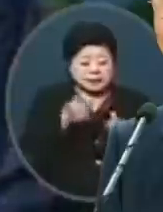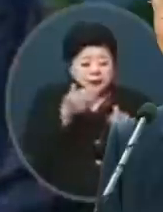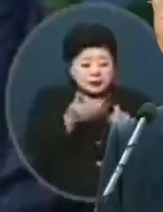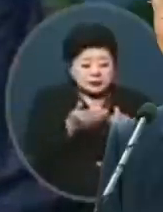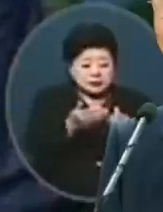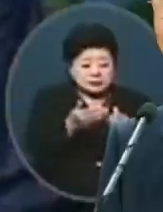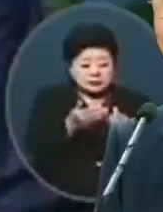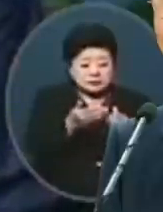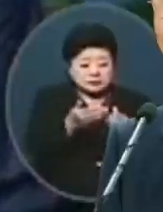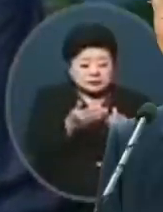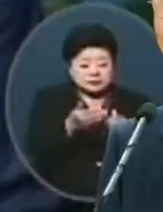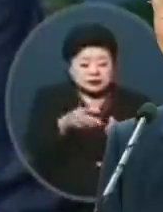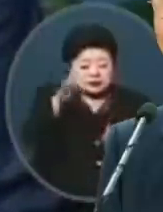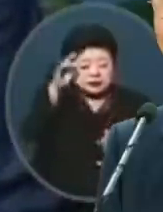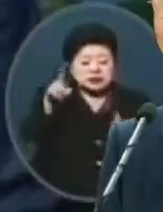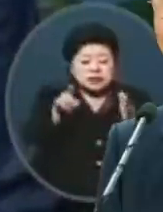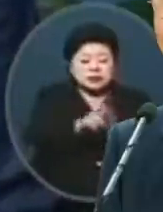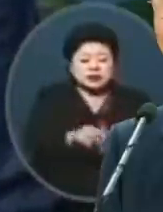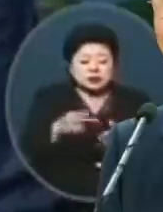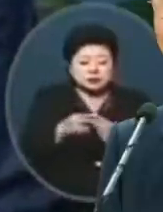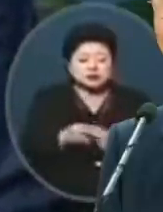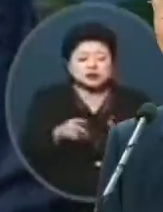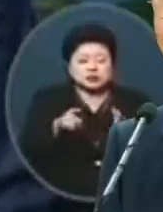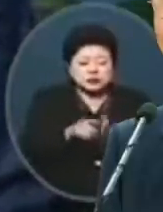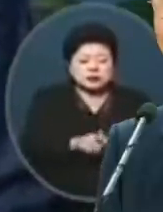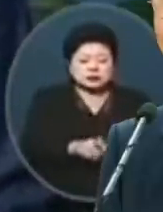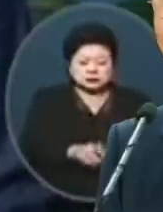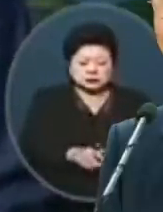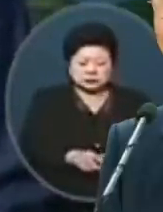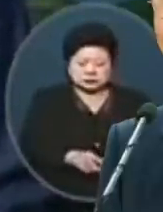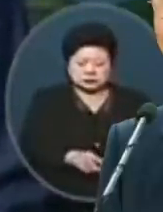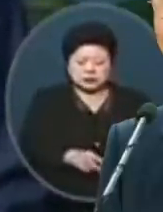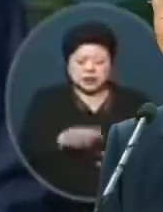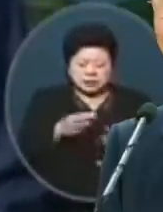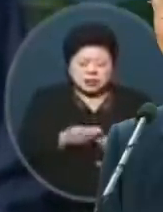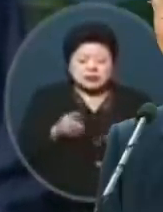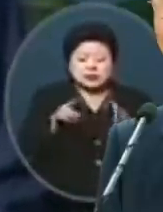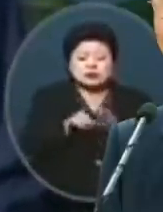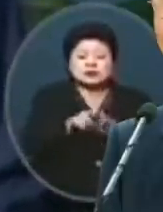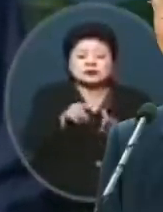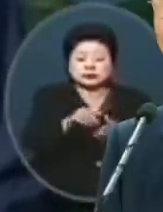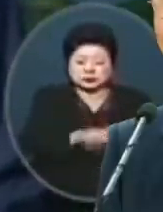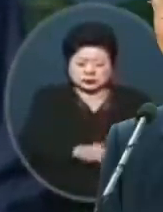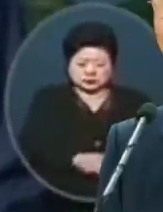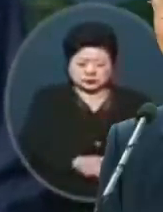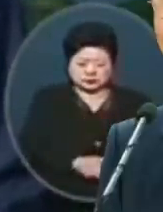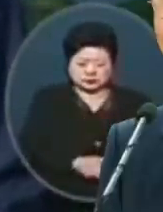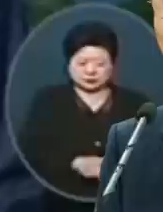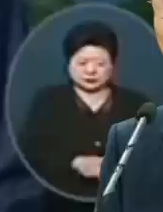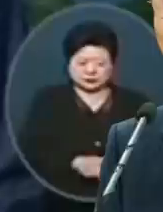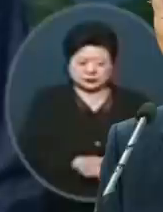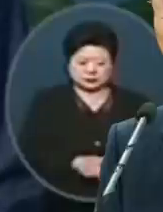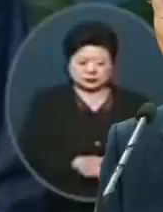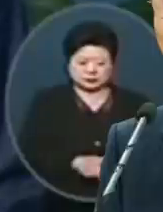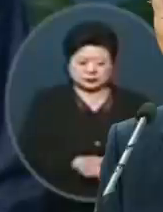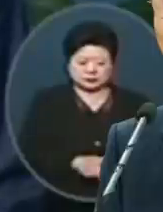하나님께서는 첫째도 믿음, 둘째도 믿음, 셋째도 믿음을 중요하게 느끼시는 것입니다.